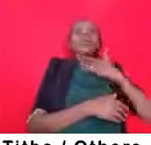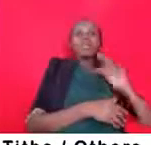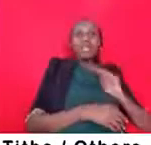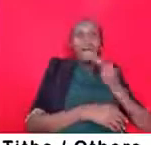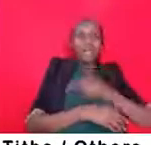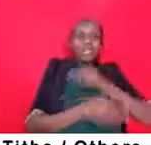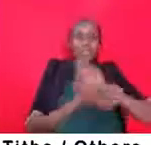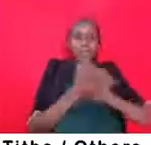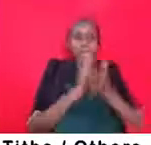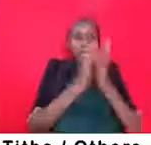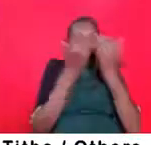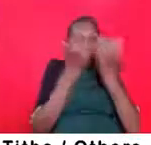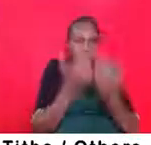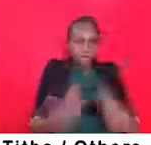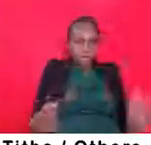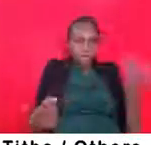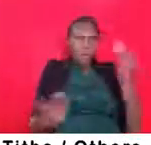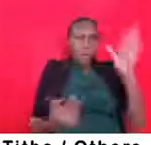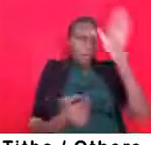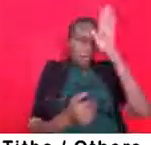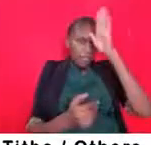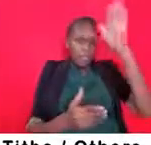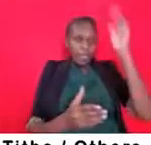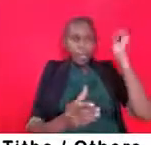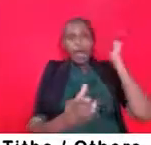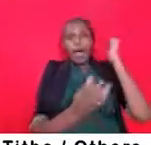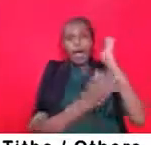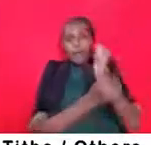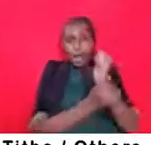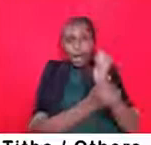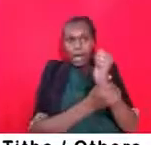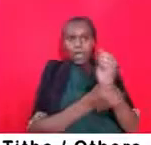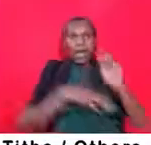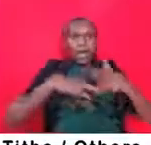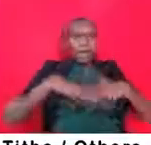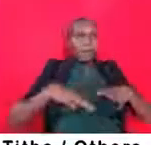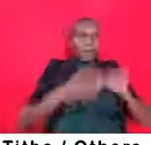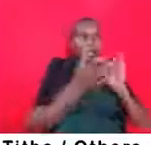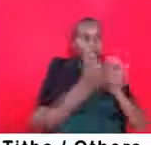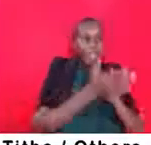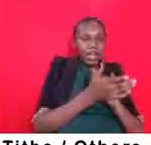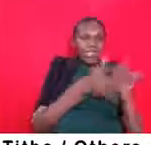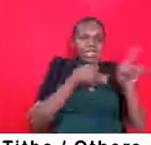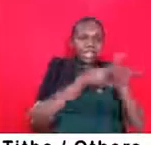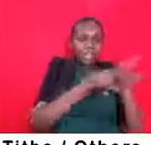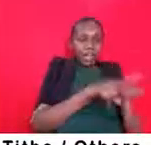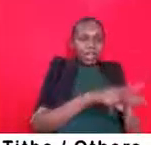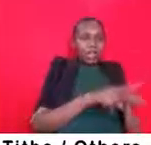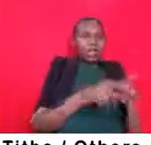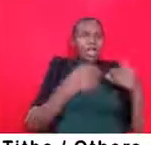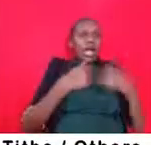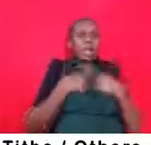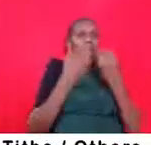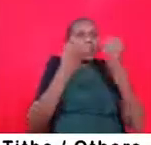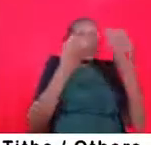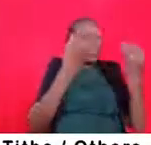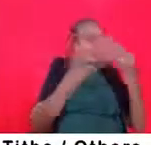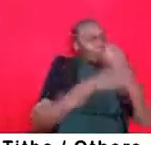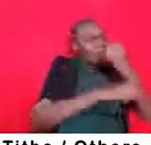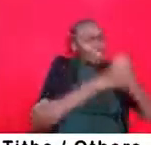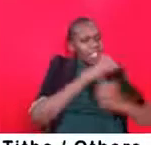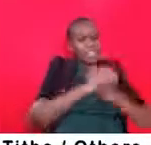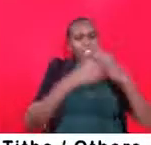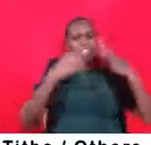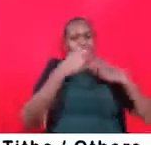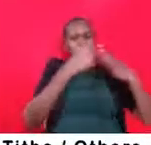tuwe watoto wa Father Abraham. Watu ambao hata kama itachukua miaka